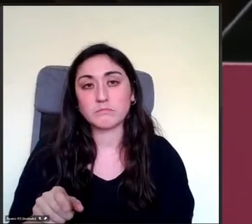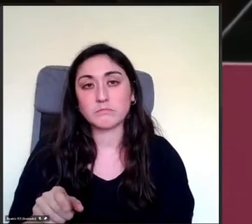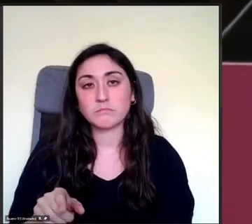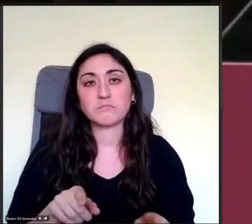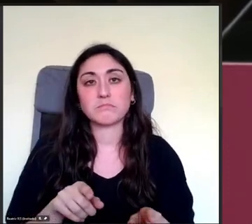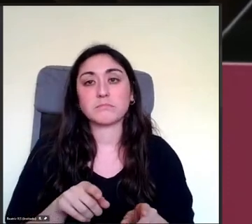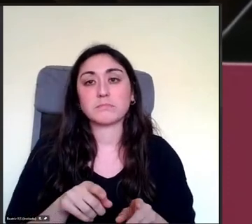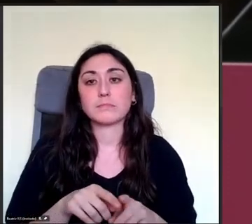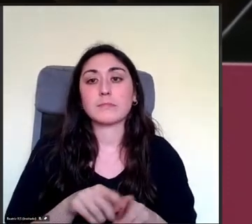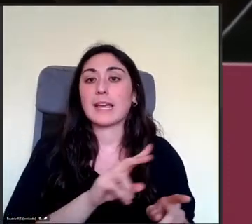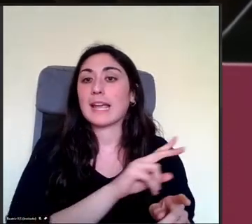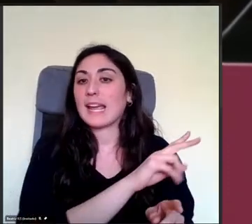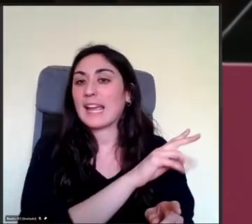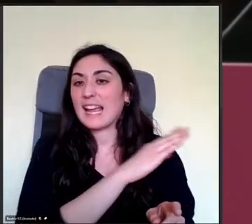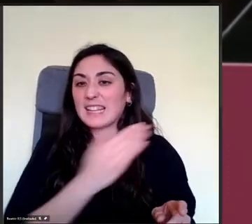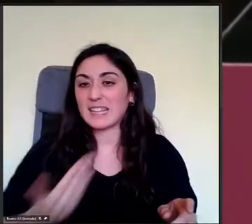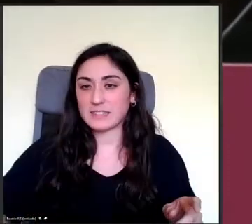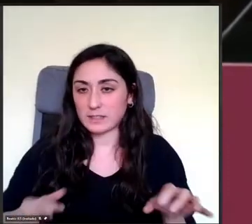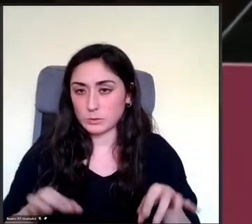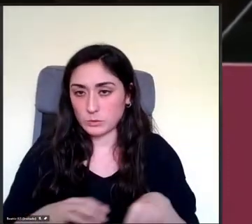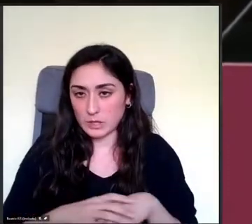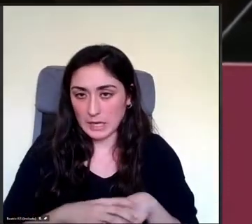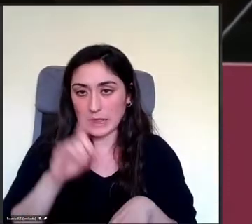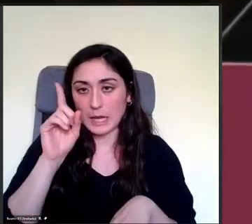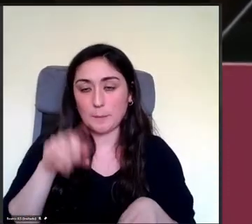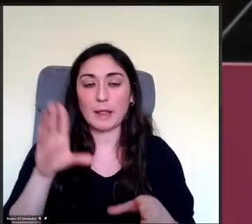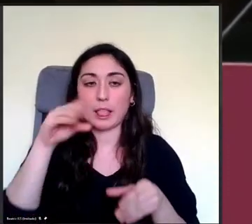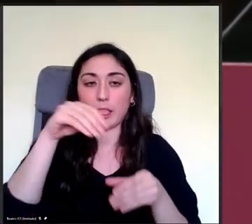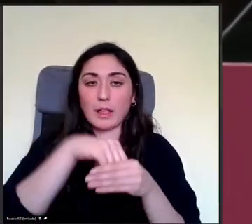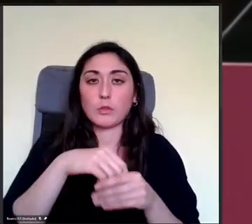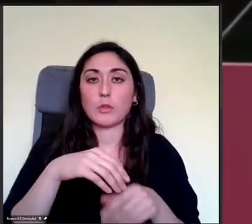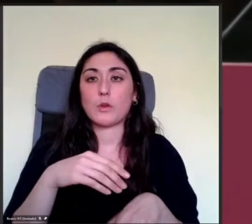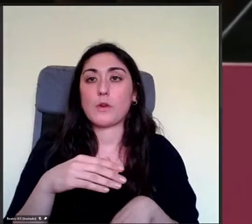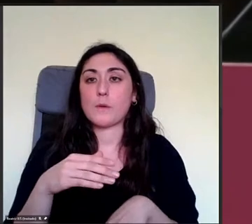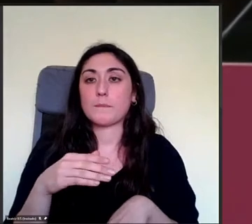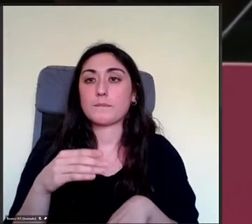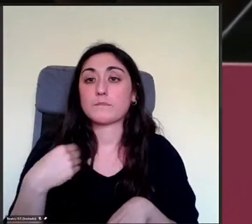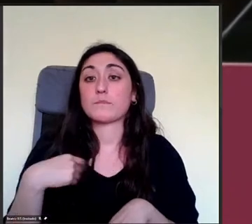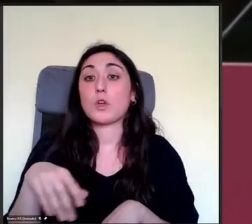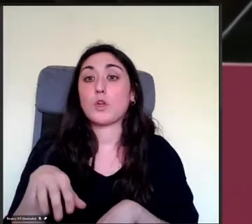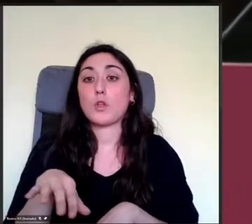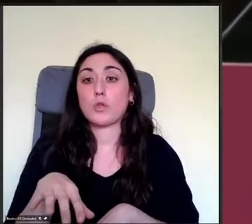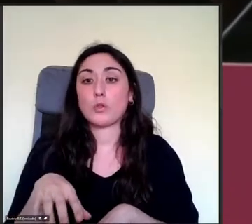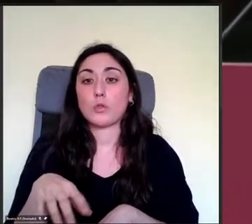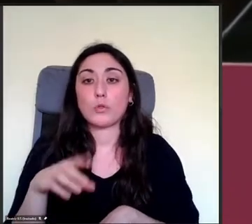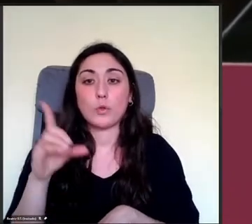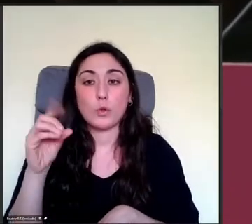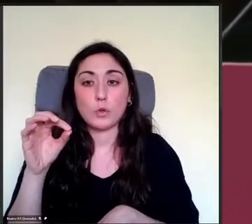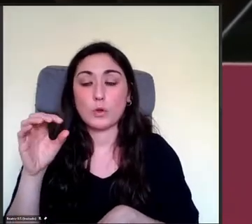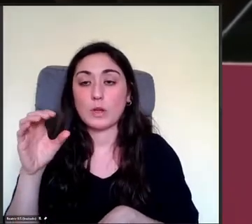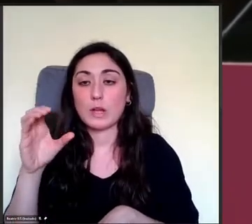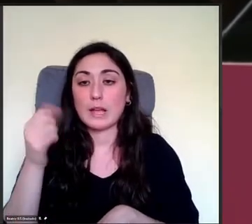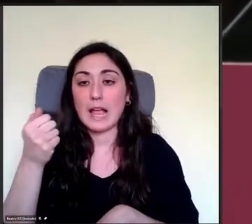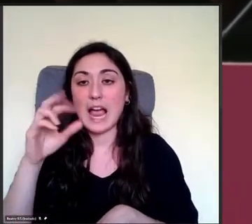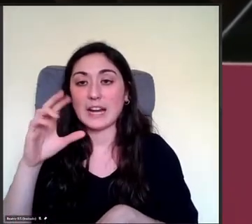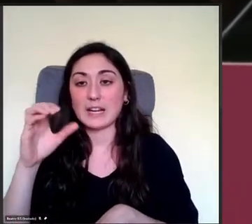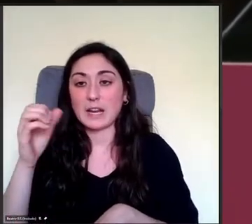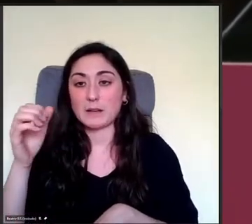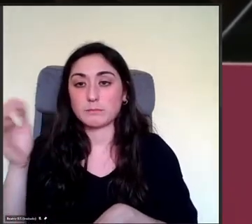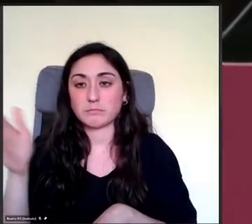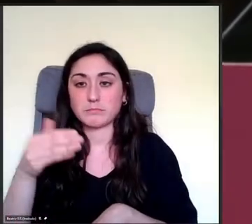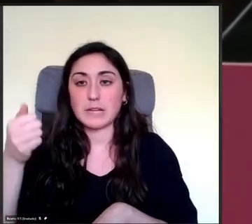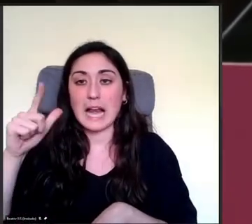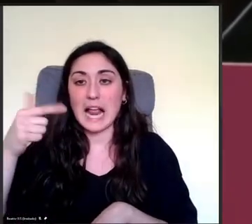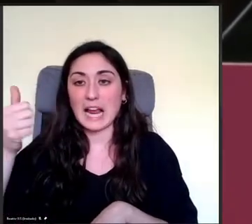interseccional, o tal com ens plantejava el doctor Àngel Gas, que va donar inici en aquest